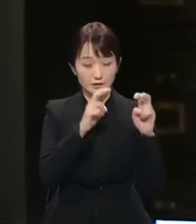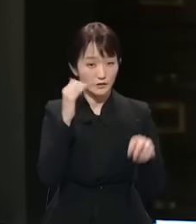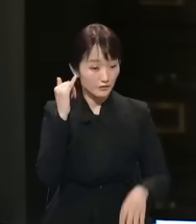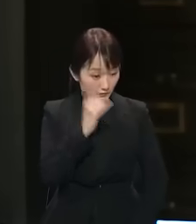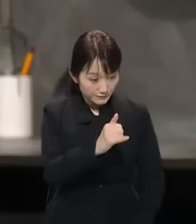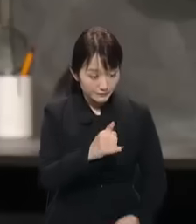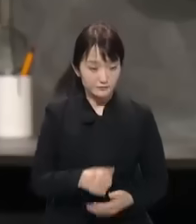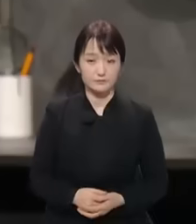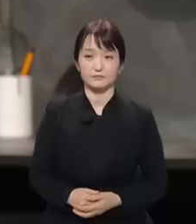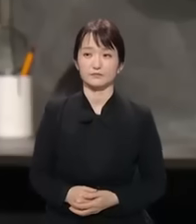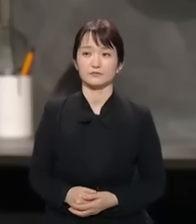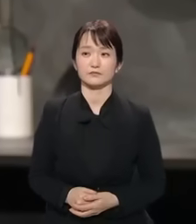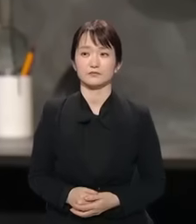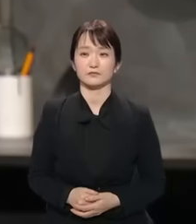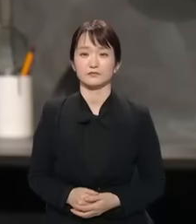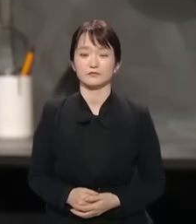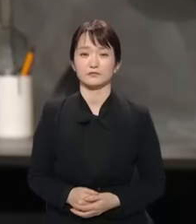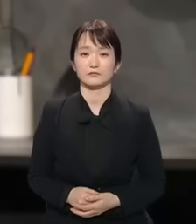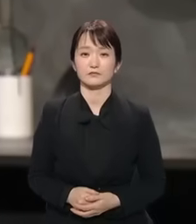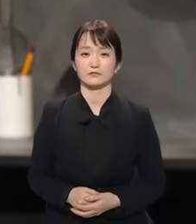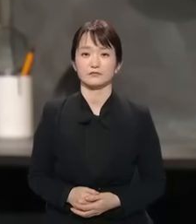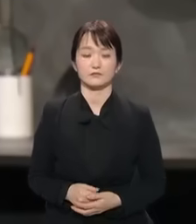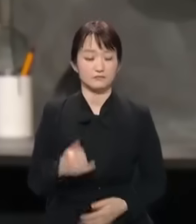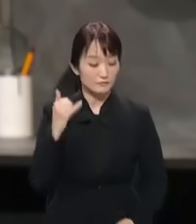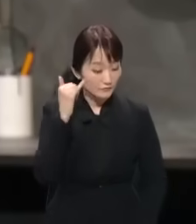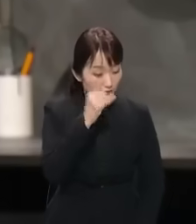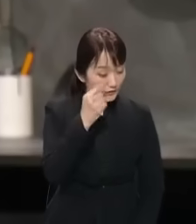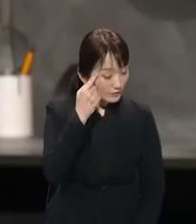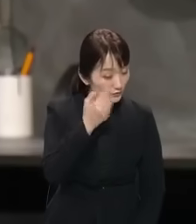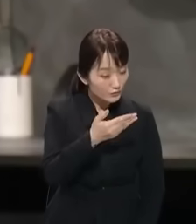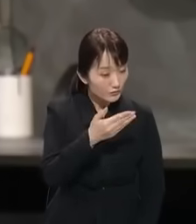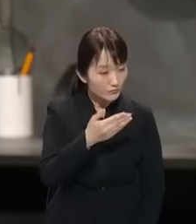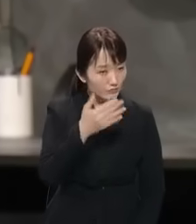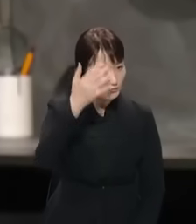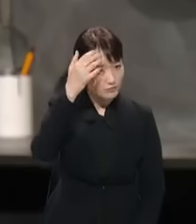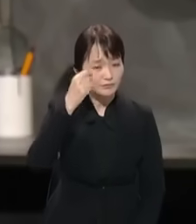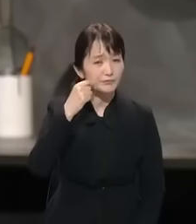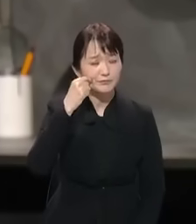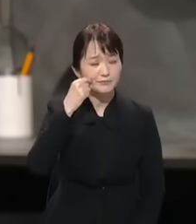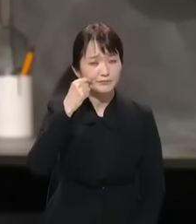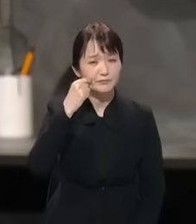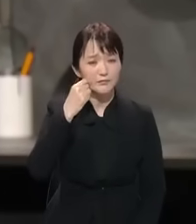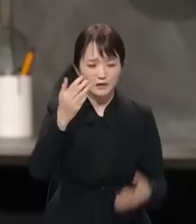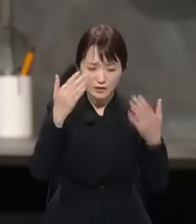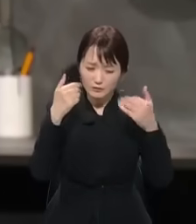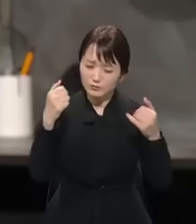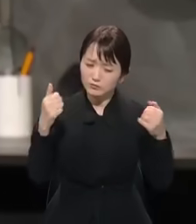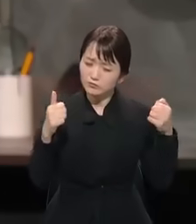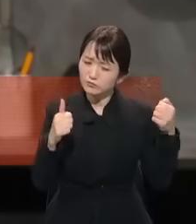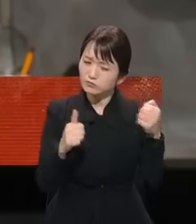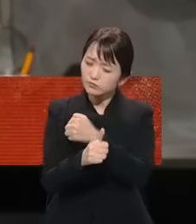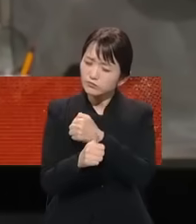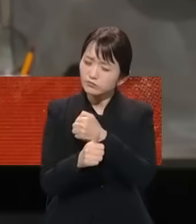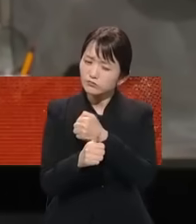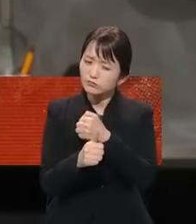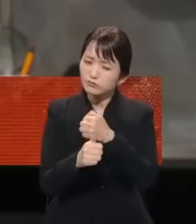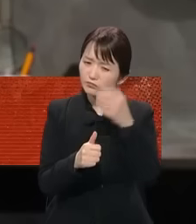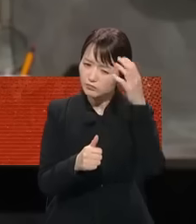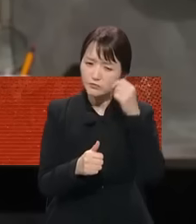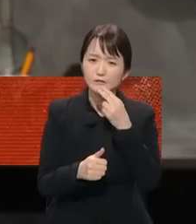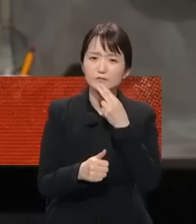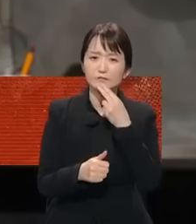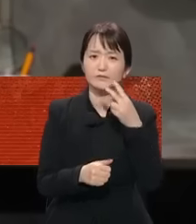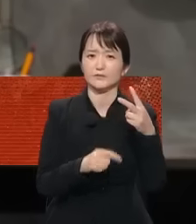우리 제작진이 물어봤을 때는 전혀 기억할 수 없다 학폭을 이제 얘기를 좀 하고 있는 상황이고요. 글쎄요, 뭐 기억할 수 없다는